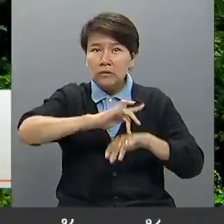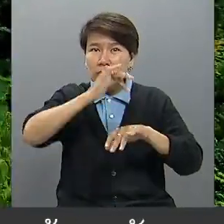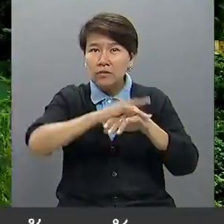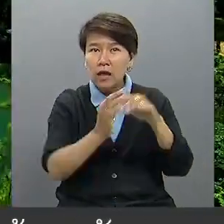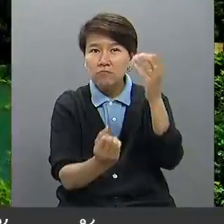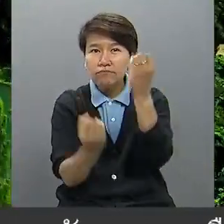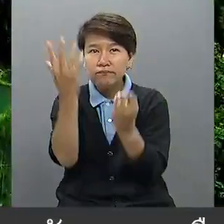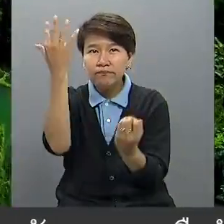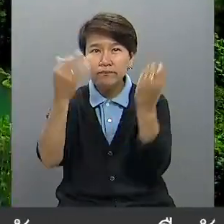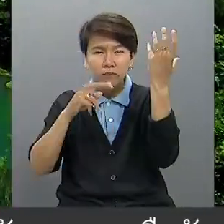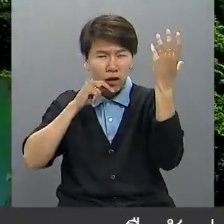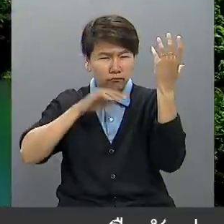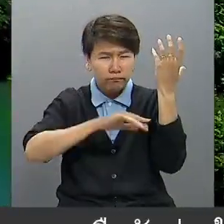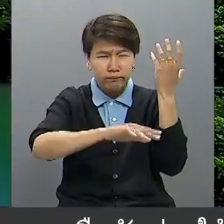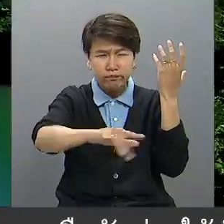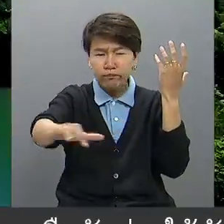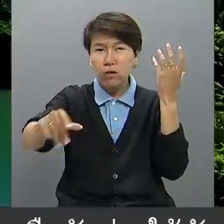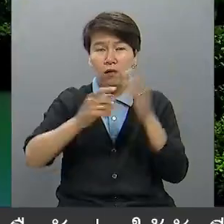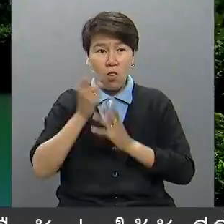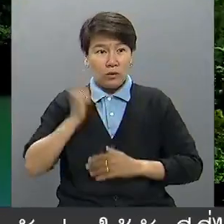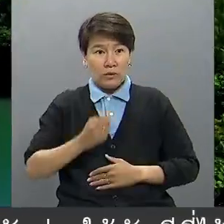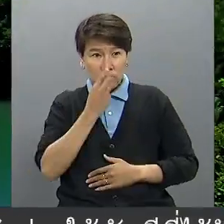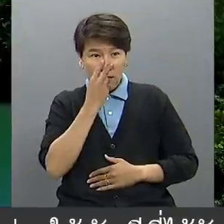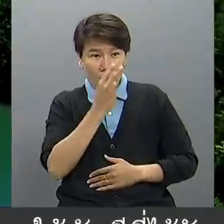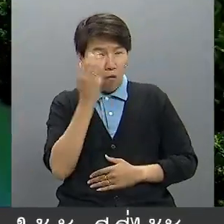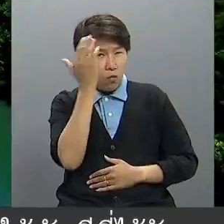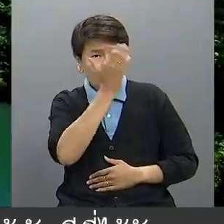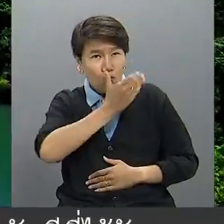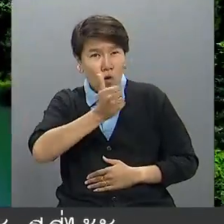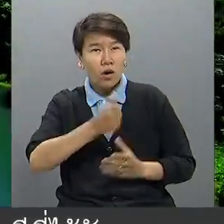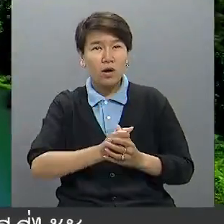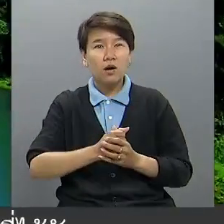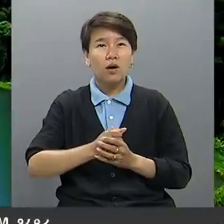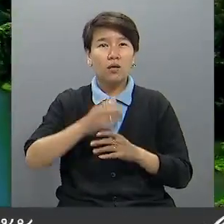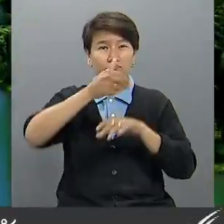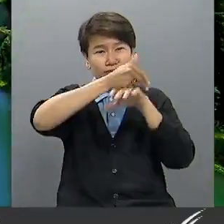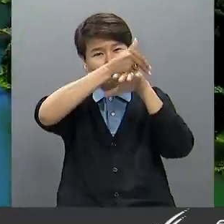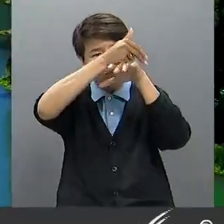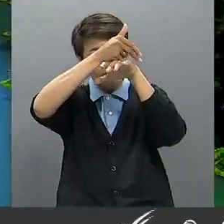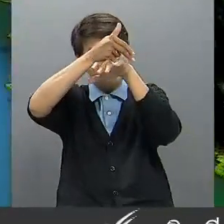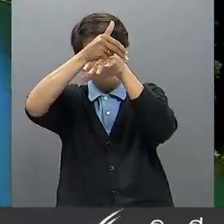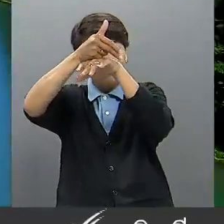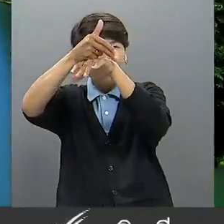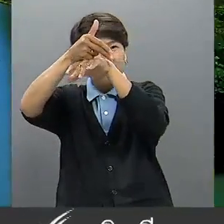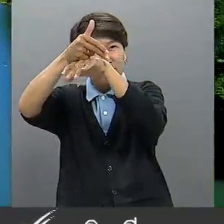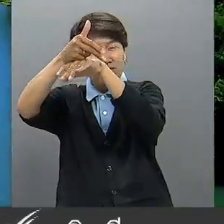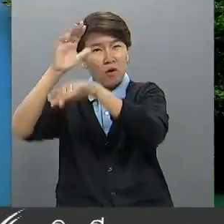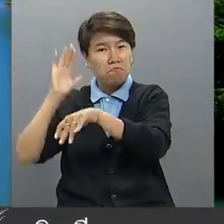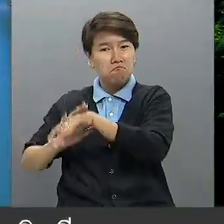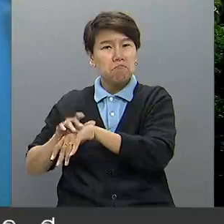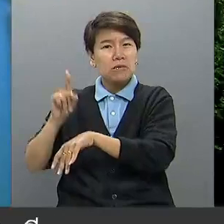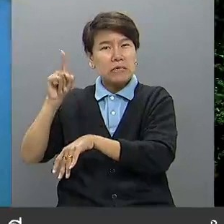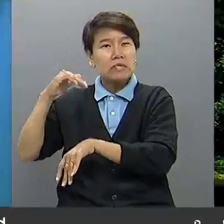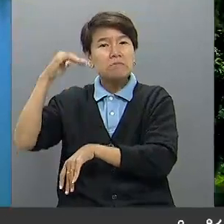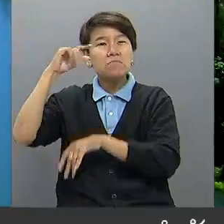ยกว่าในภาพนะพี่แว่นนี่คือแบบช่างภาพ number 1ของไทยพีบีเอสนะครับถ ่ ายภาพออกมาสวยตลอดเลยแต่ว่าเนี่ยของ